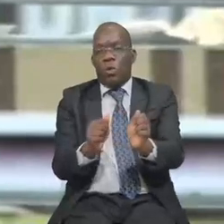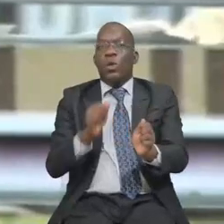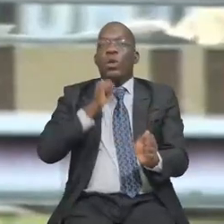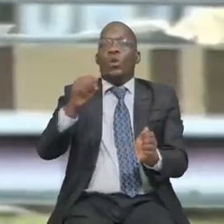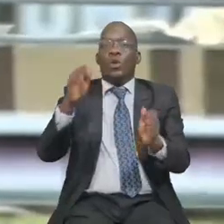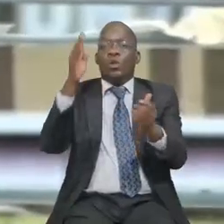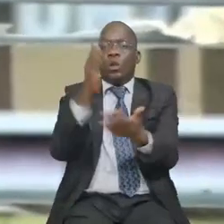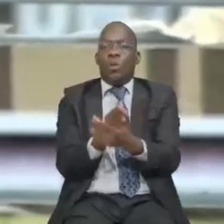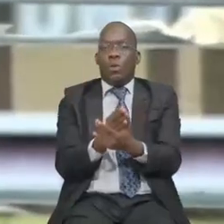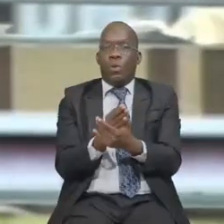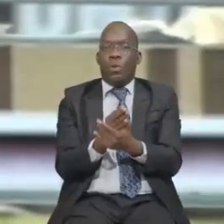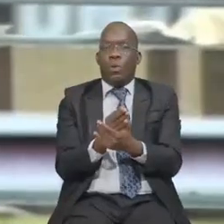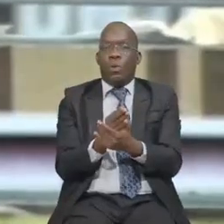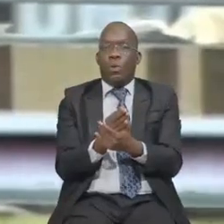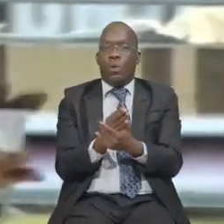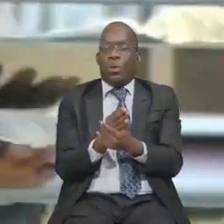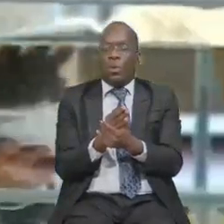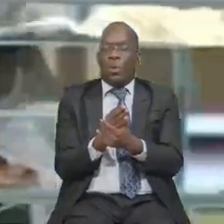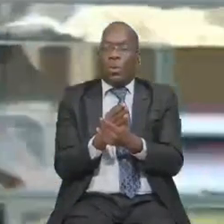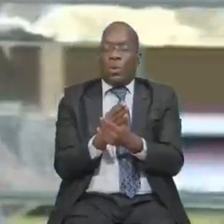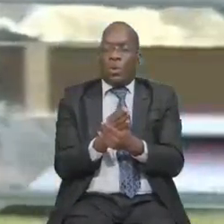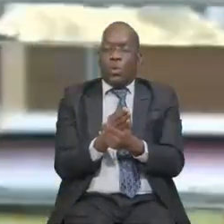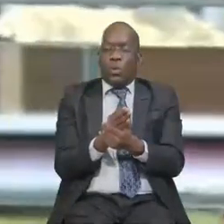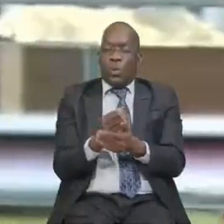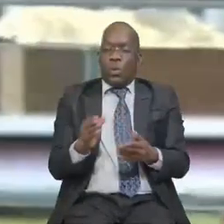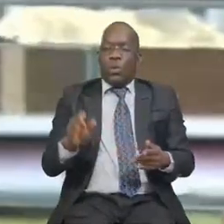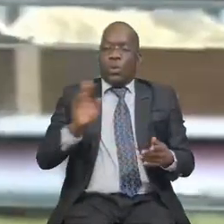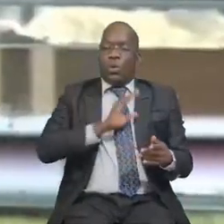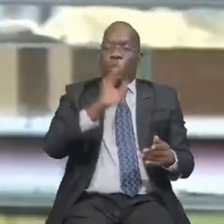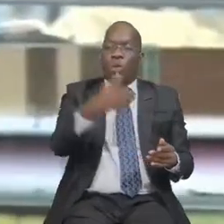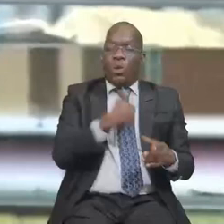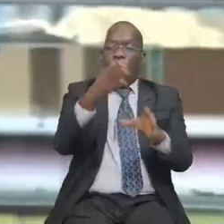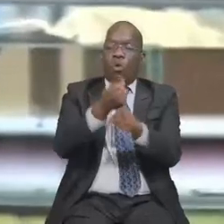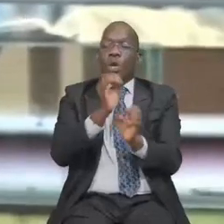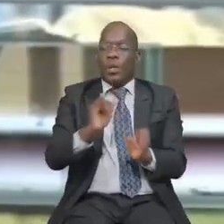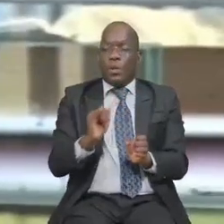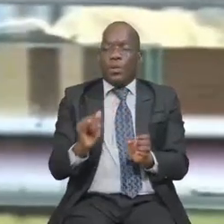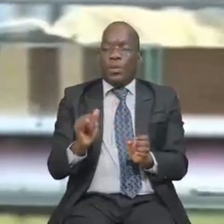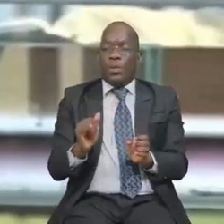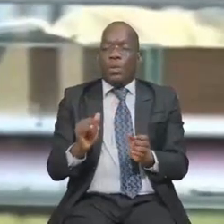une habitude du gain des âmes imparable.